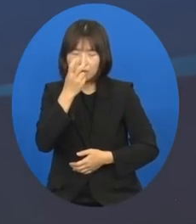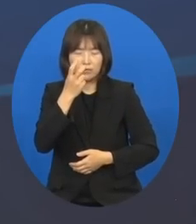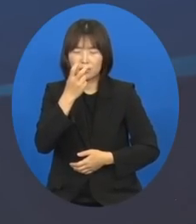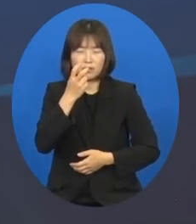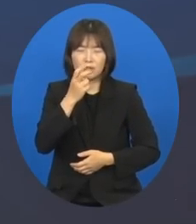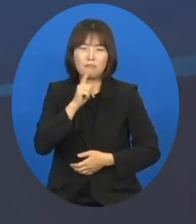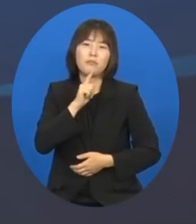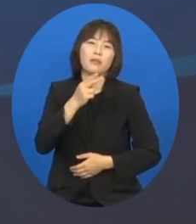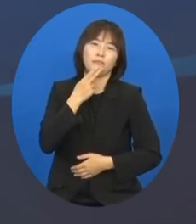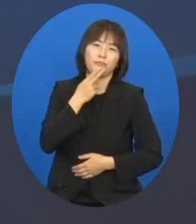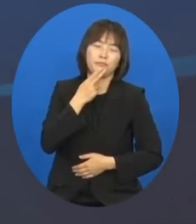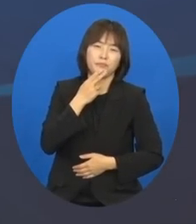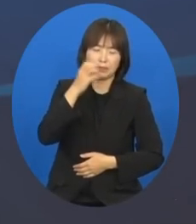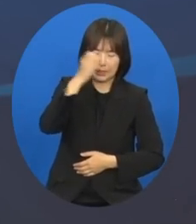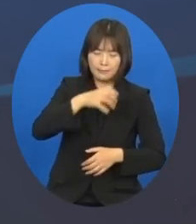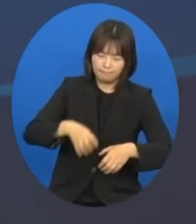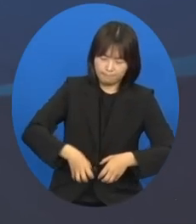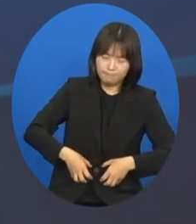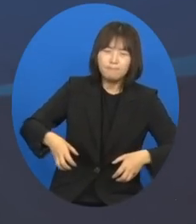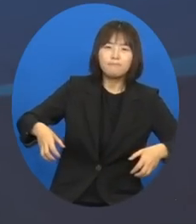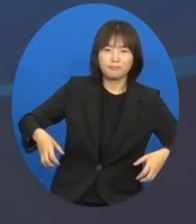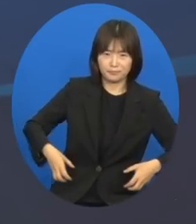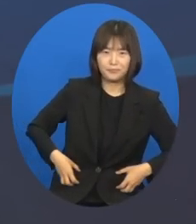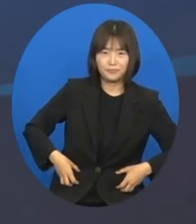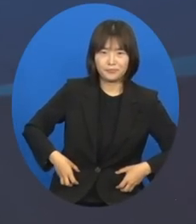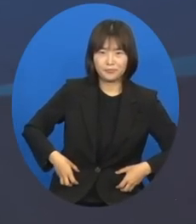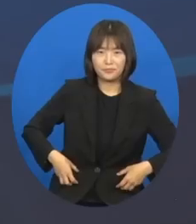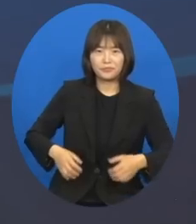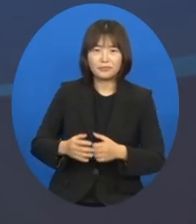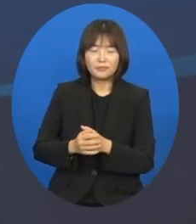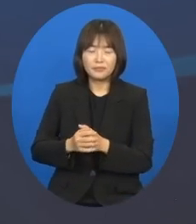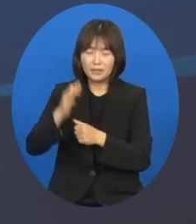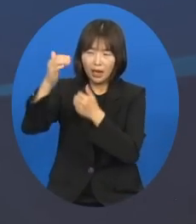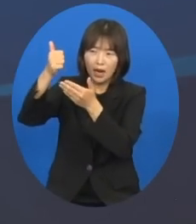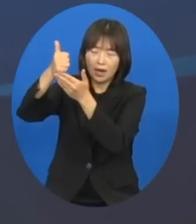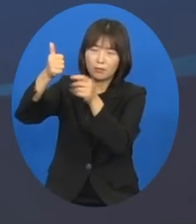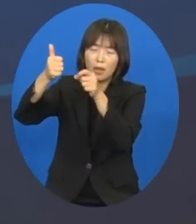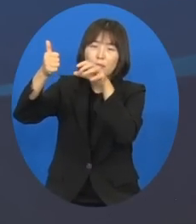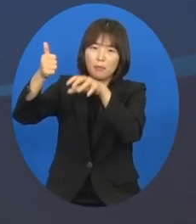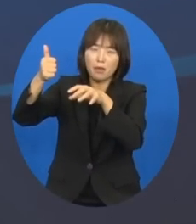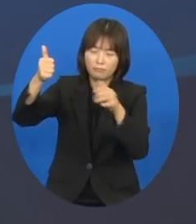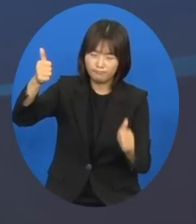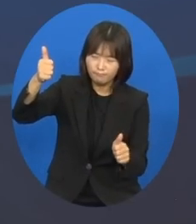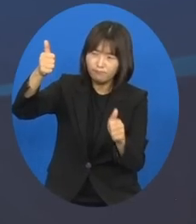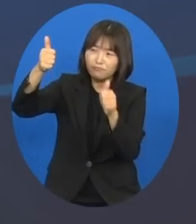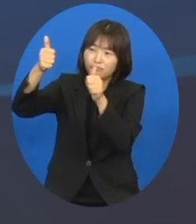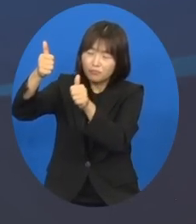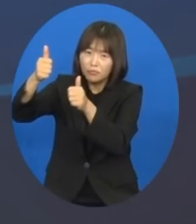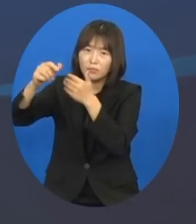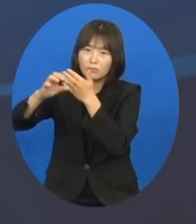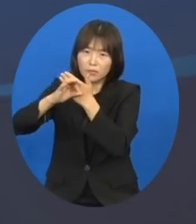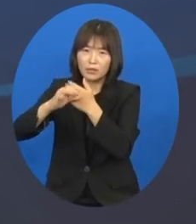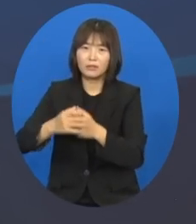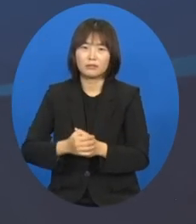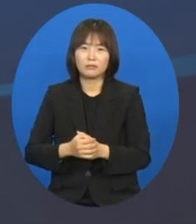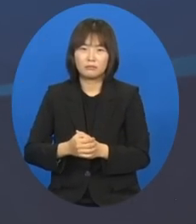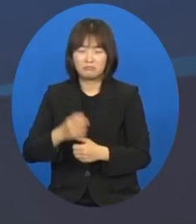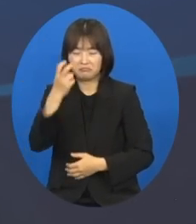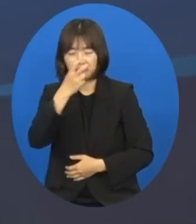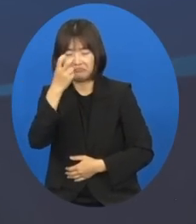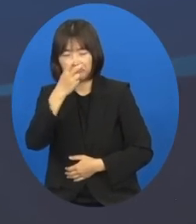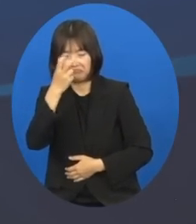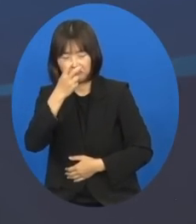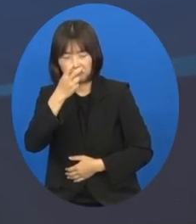담대히 나가도 됩니다 담대히 나가도 하나님은 그래 너 은혜 베풀고 될지 한번 헌금